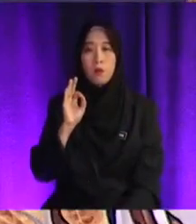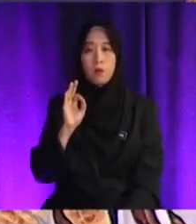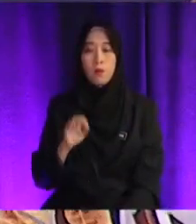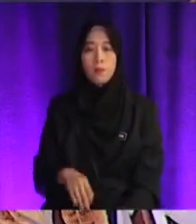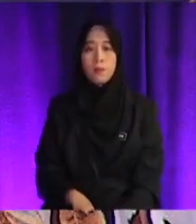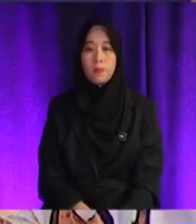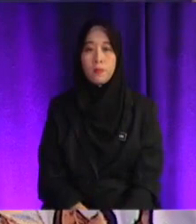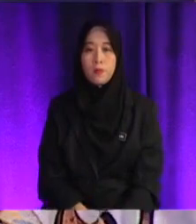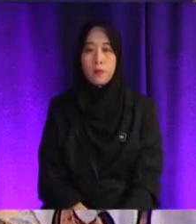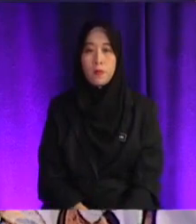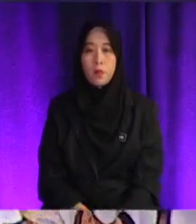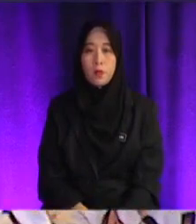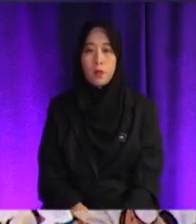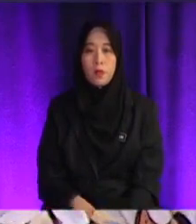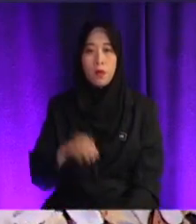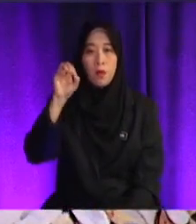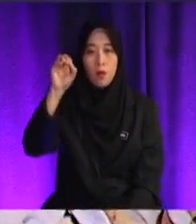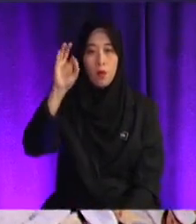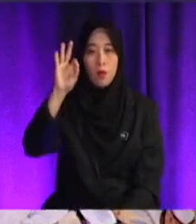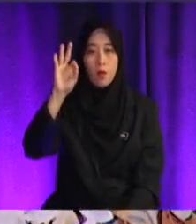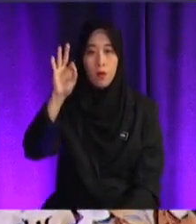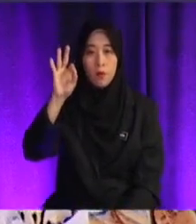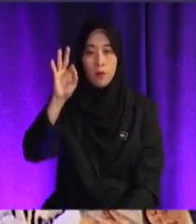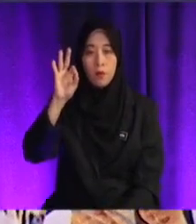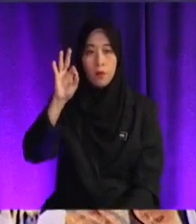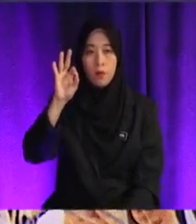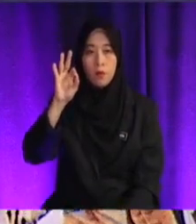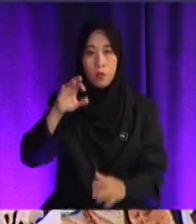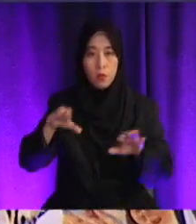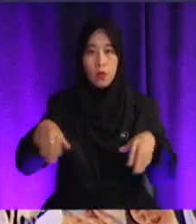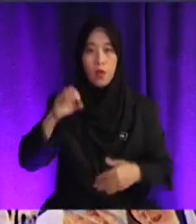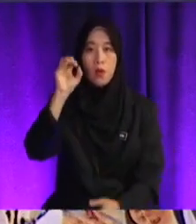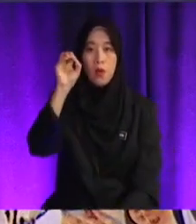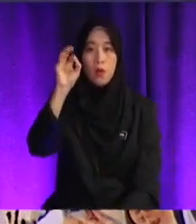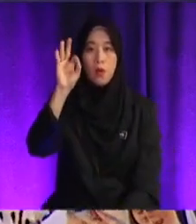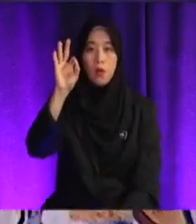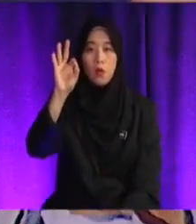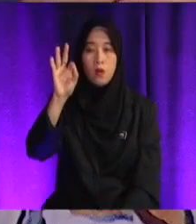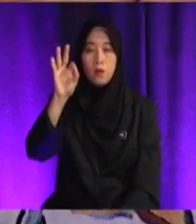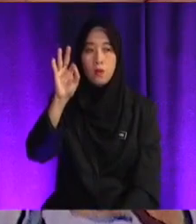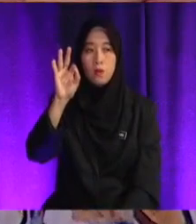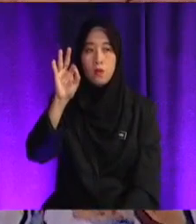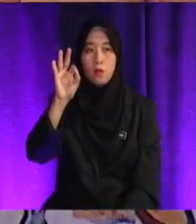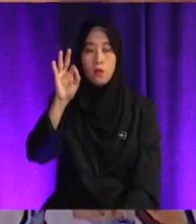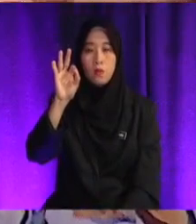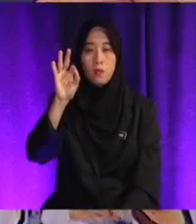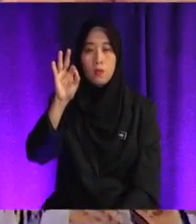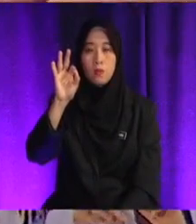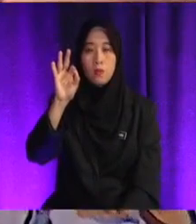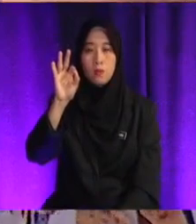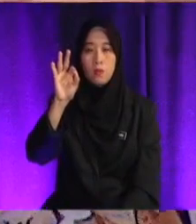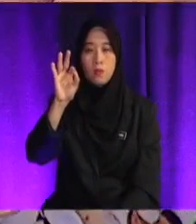cikgu. Okey. Keadaan off sini cikgu. Okey. Nampak tu ada off kat sini kan? Mana off